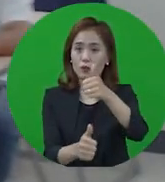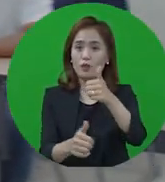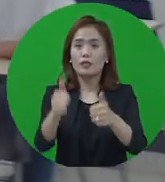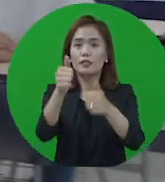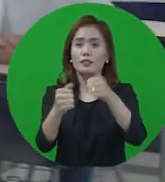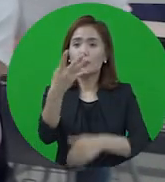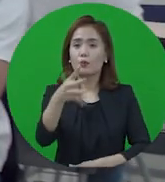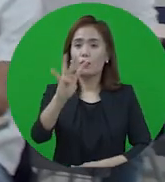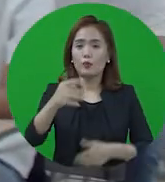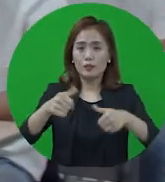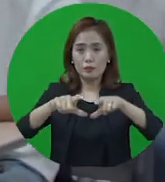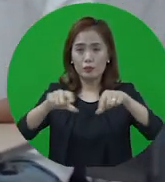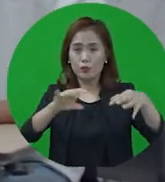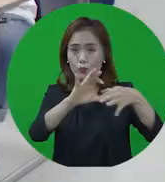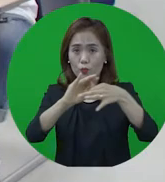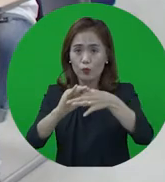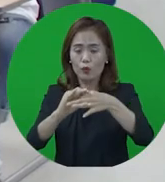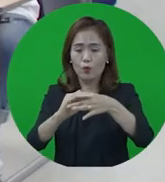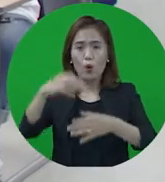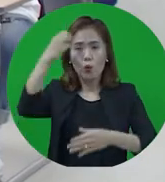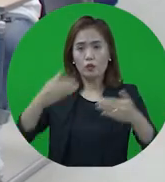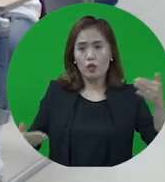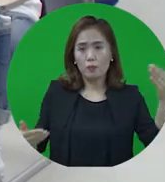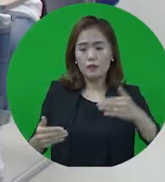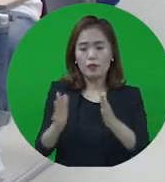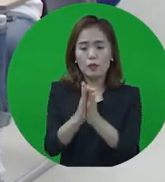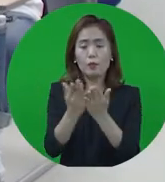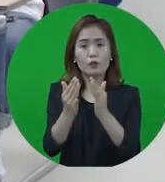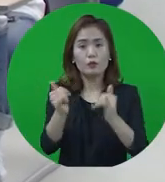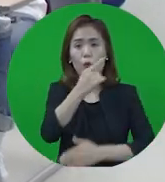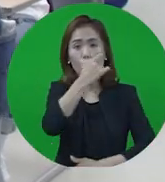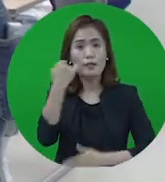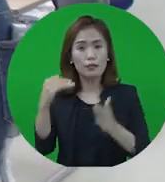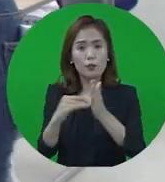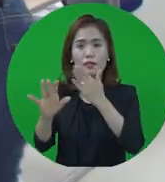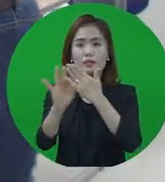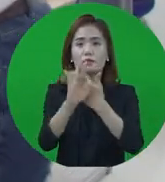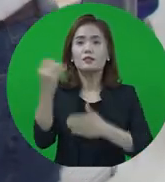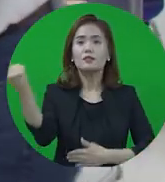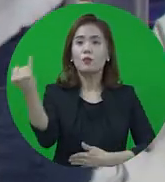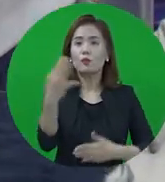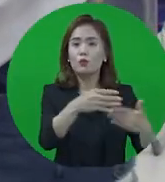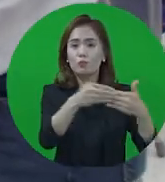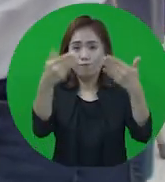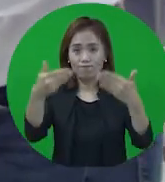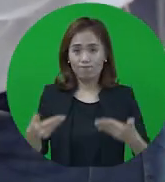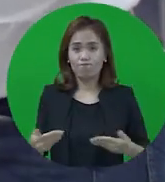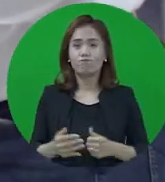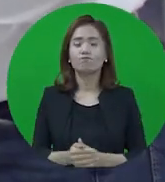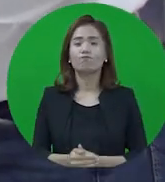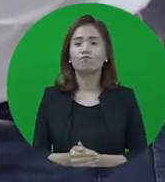진행위원에게 수험표와 신분증을 통해 수험생 본인임을 확인하고 가번호를 안내받습니다.